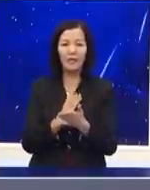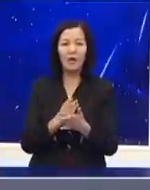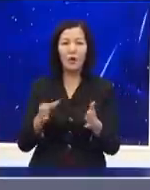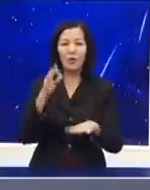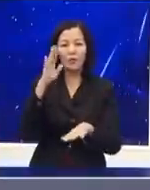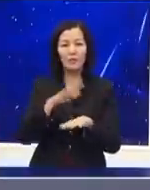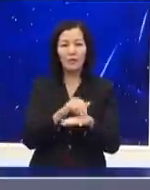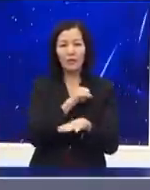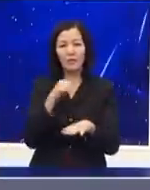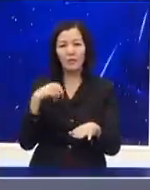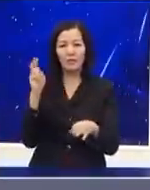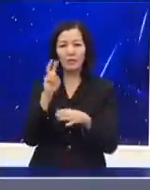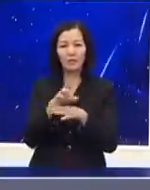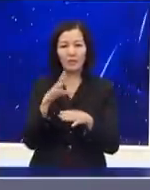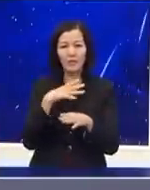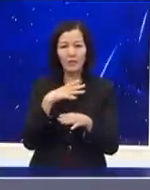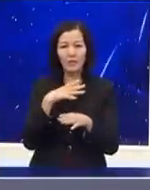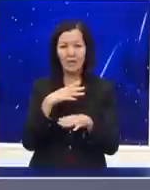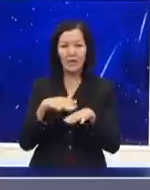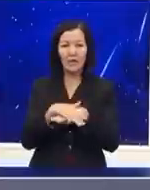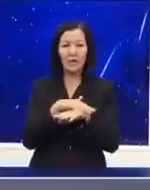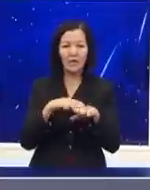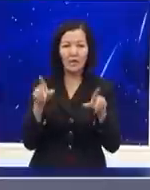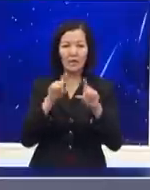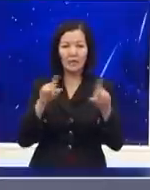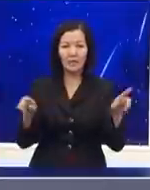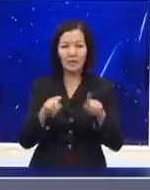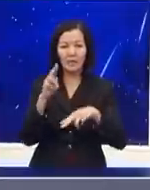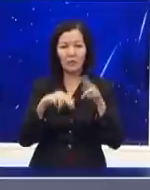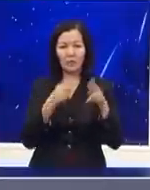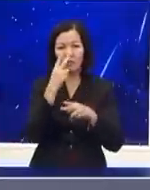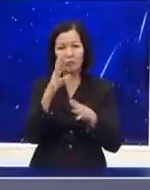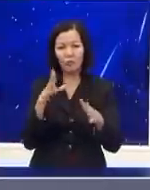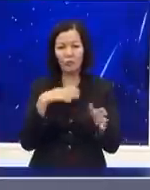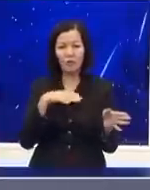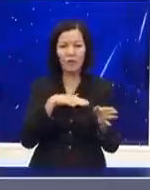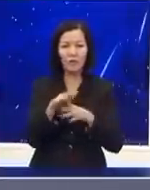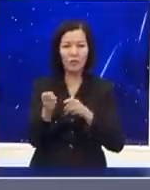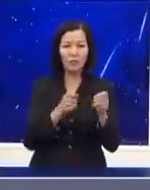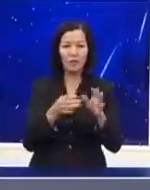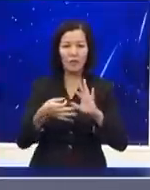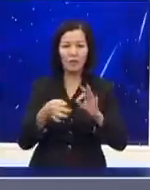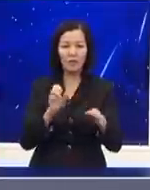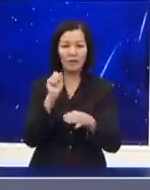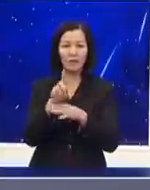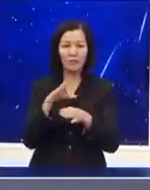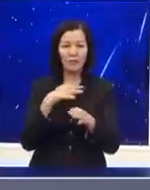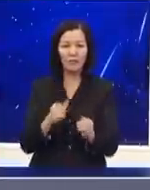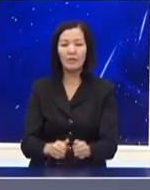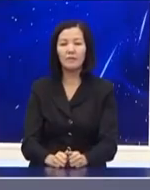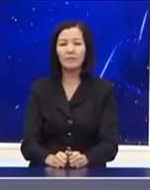әкімі Амандық Баталов бөлісіп қайтты. Ел игілігіне өтер өзгеден нысандар құрылысын көрді. Атқарушы билікке нақты тапсырмалар берді.